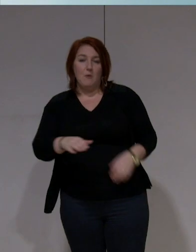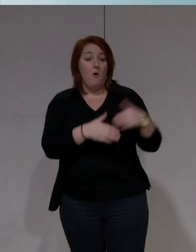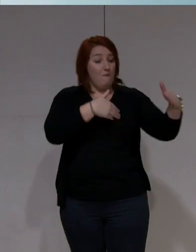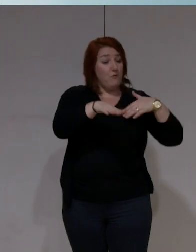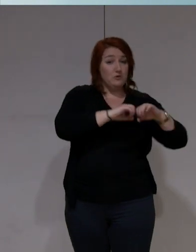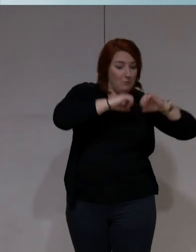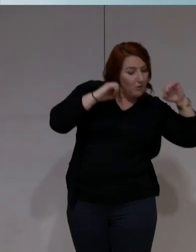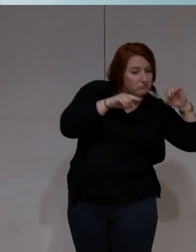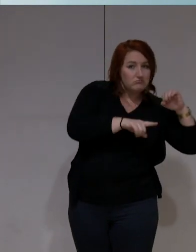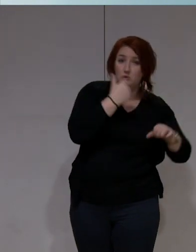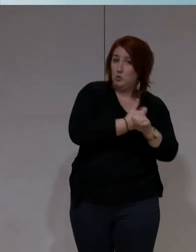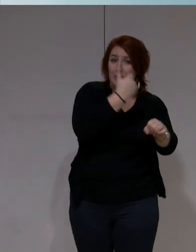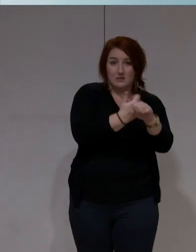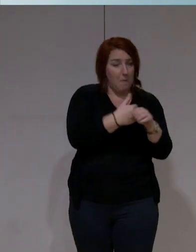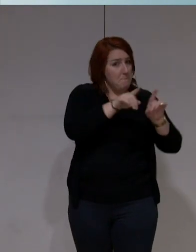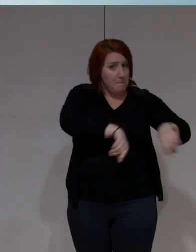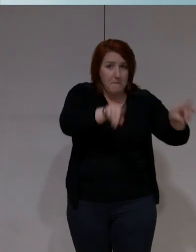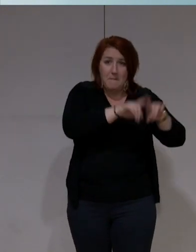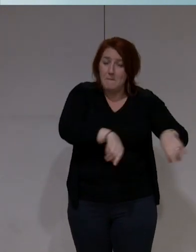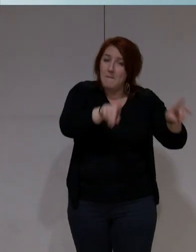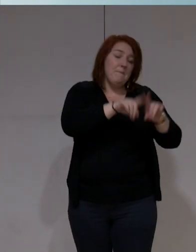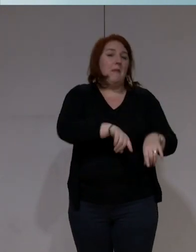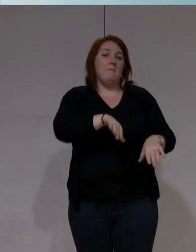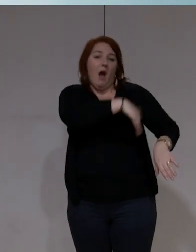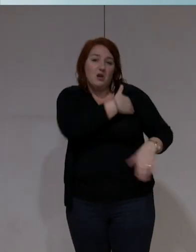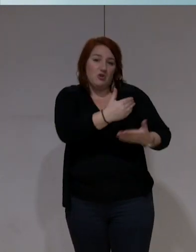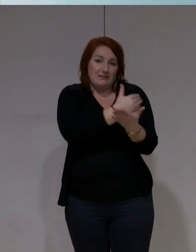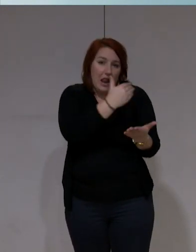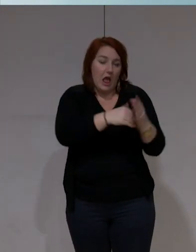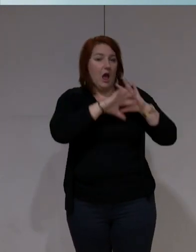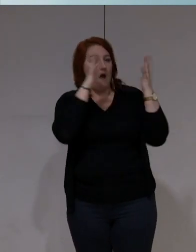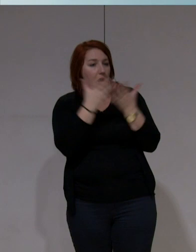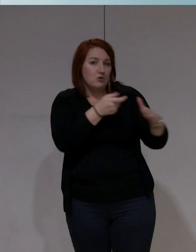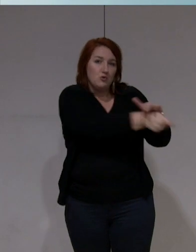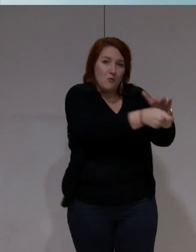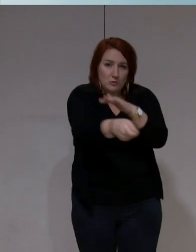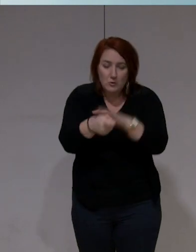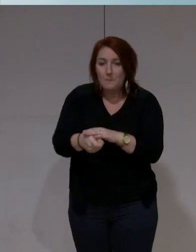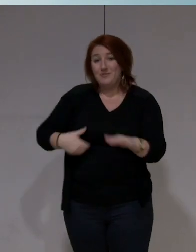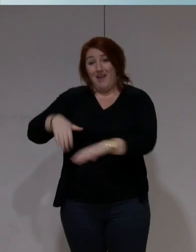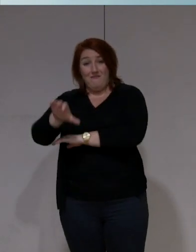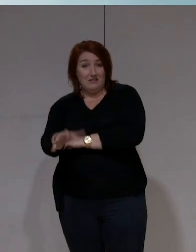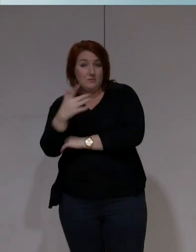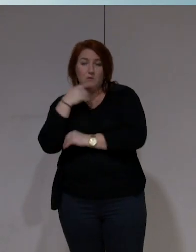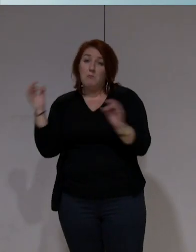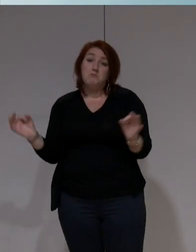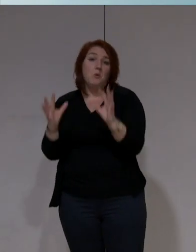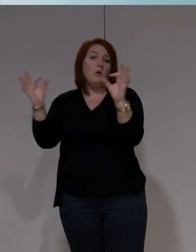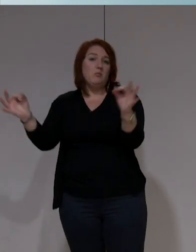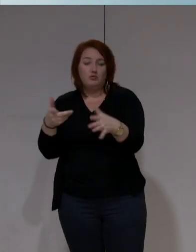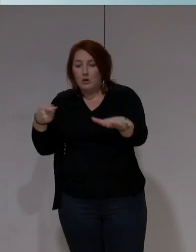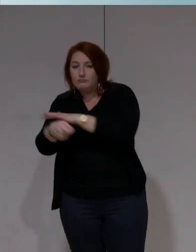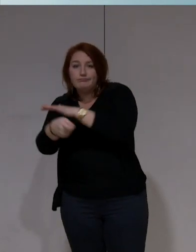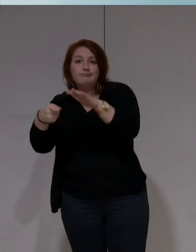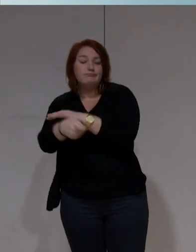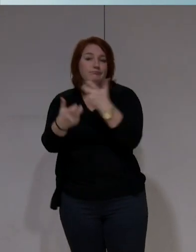c'est ce qui revient tous les ans comme les salaires des agents et les subventions l'investissement est constitué de dépenses ponctuelles notamment pour